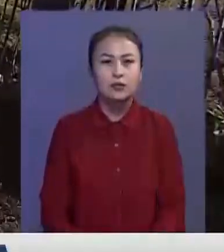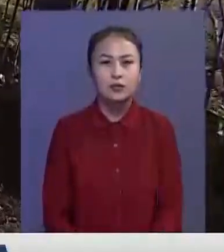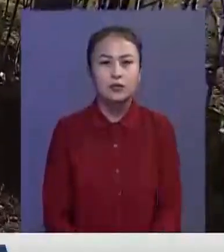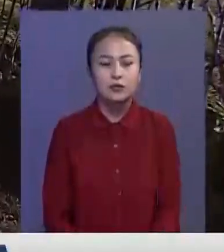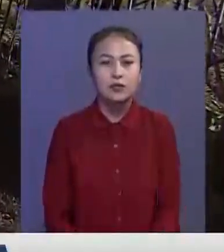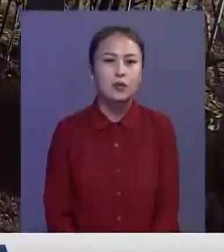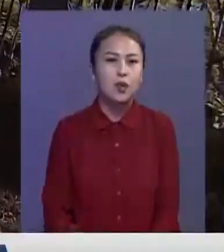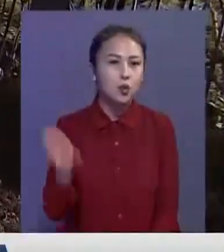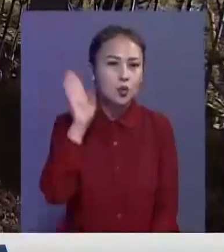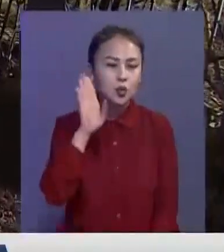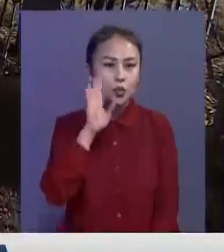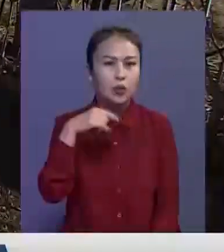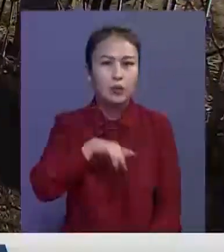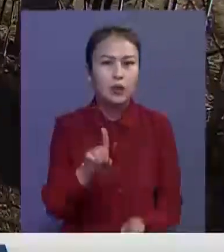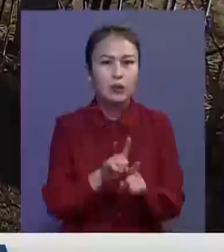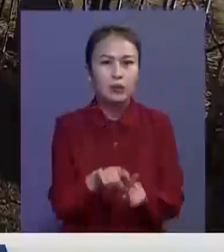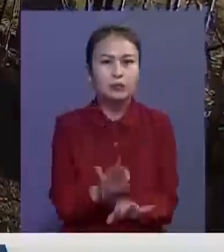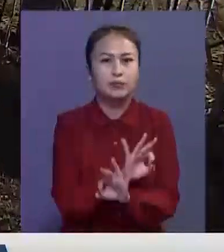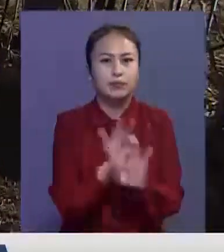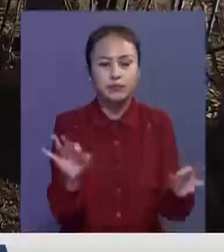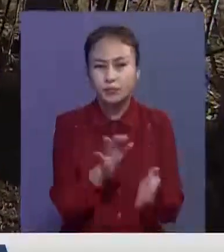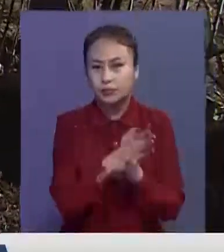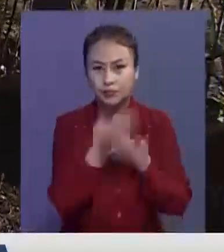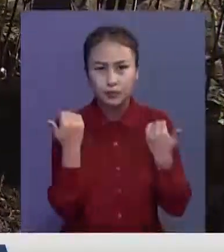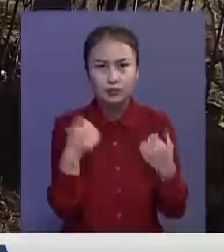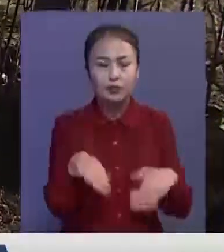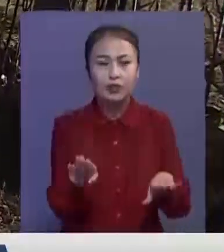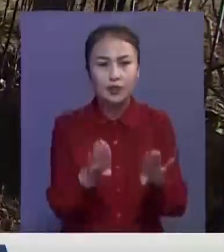Суы бір керемет деуге келмейді.